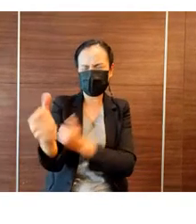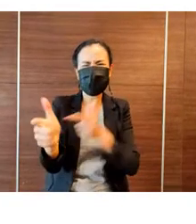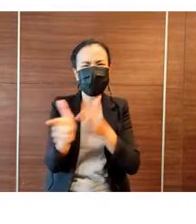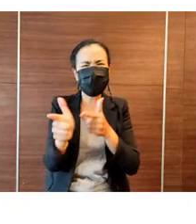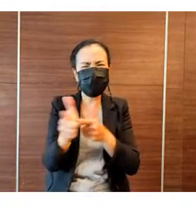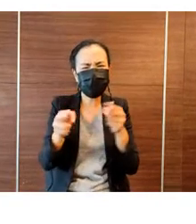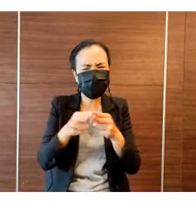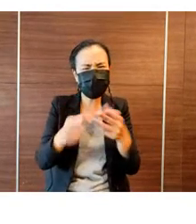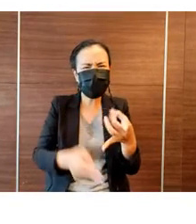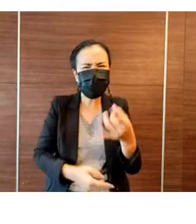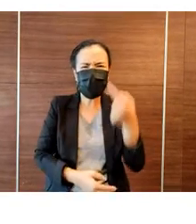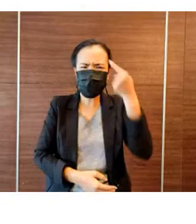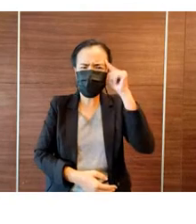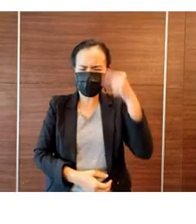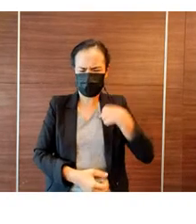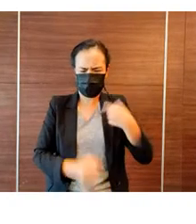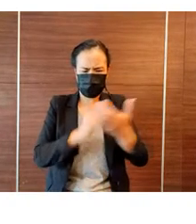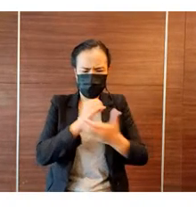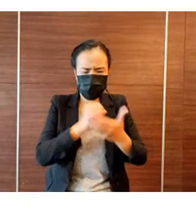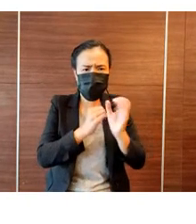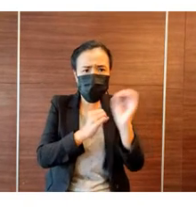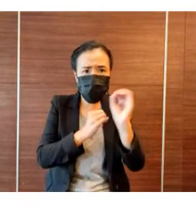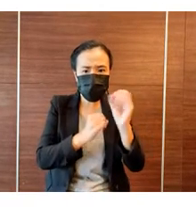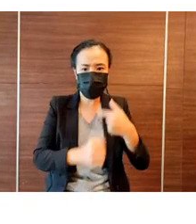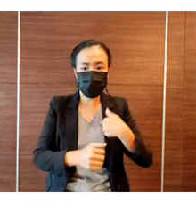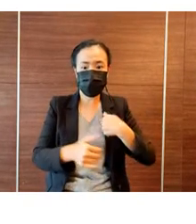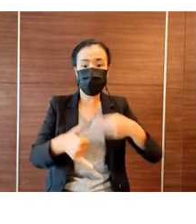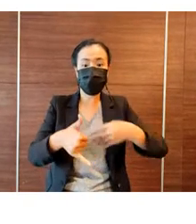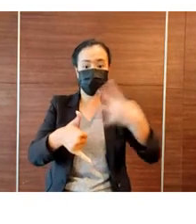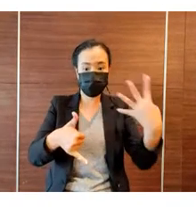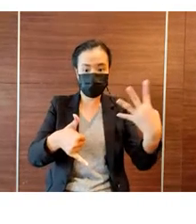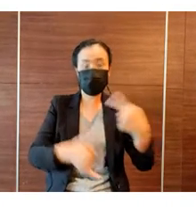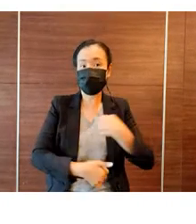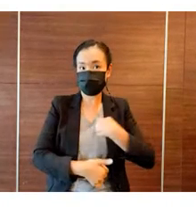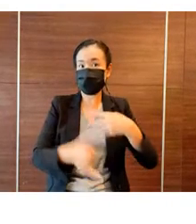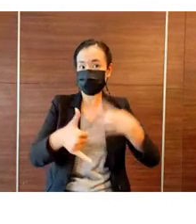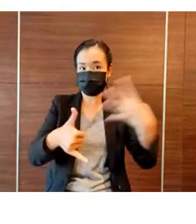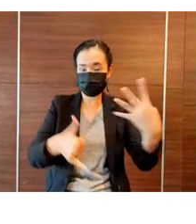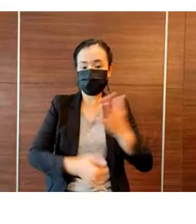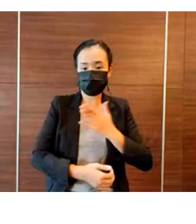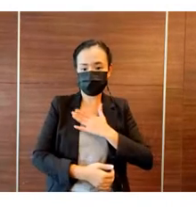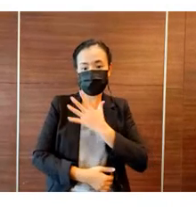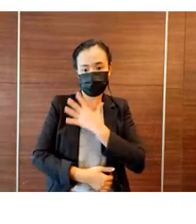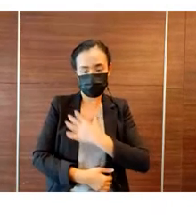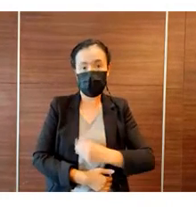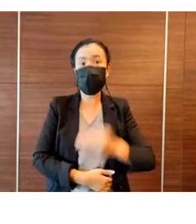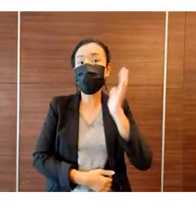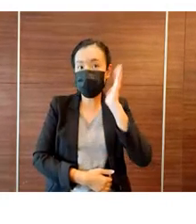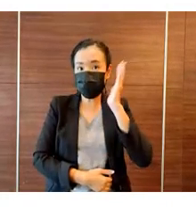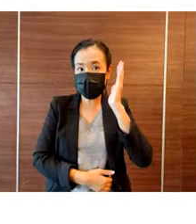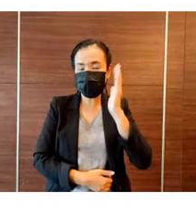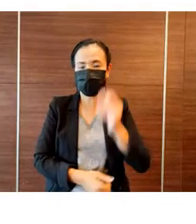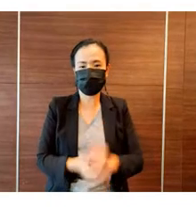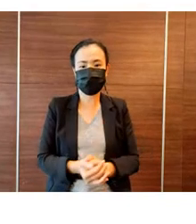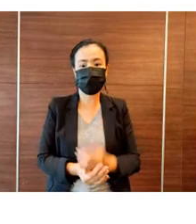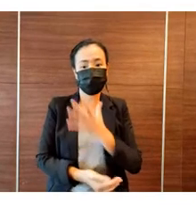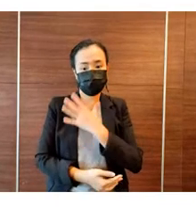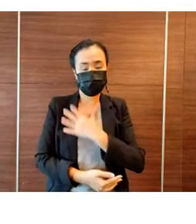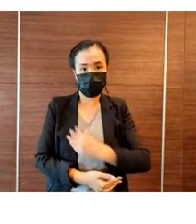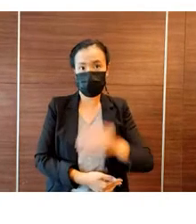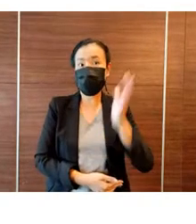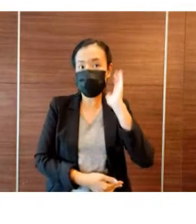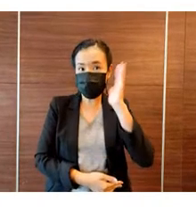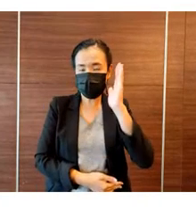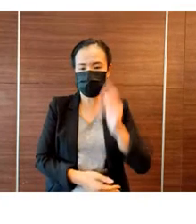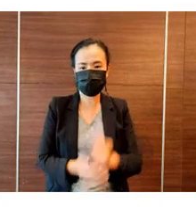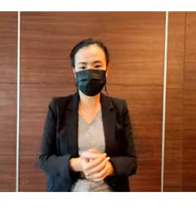ซ์คืออะไรฉันไม่เคยใช้สารเสพติดดิฉันก็เป็นหนึ่งในความหลากหลายทางเพศค่ะความหลากหลายทางเพศดิฉันชอบผู้ชายนะคะดิฉันชอบคำนี้มากเพราะว่า